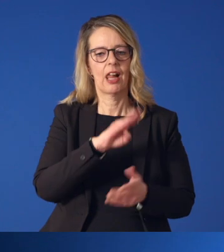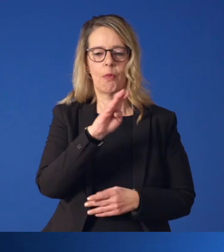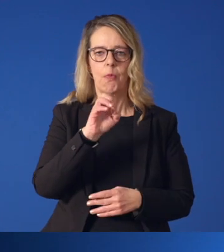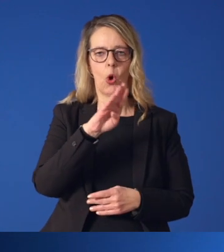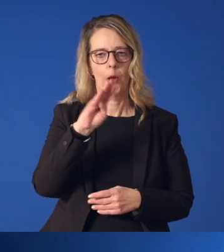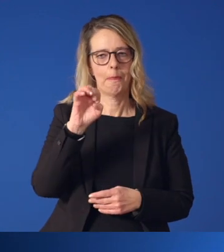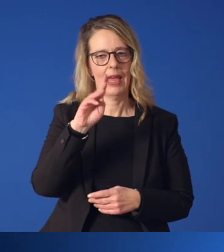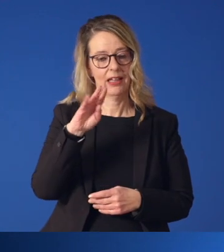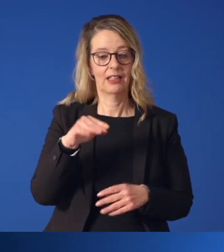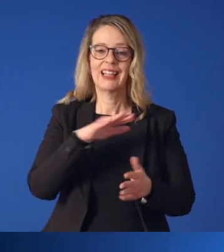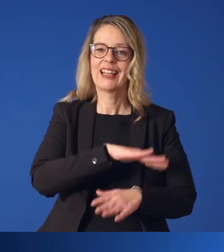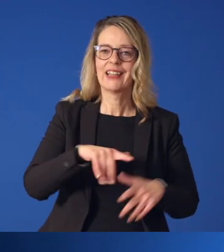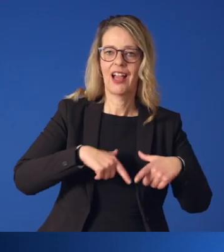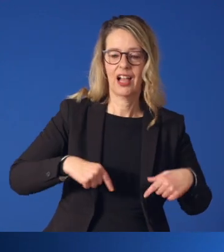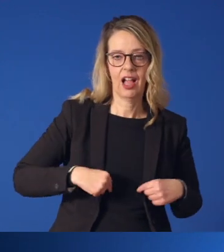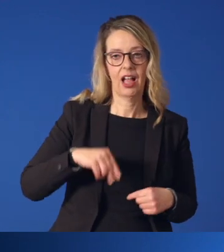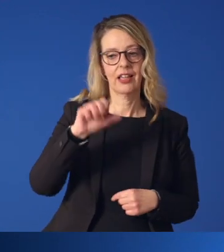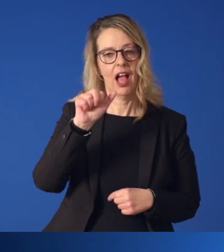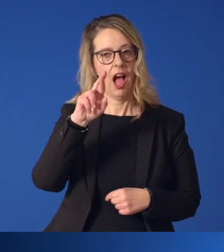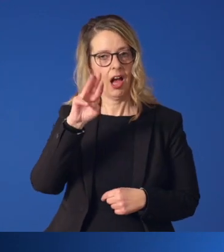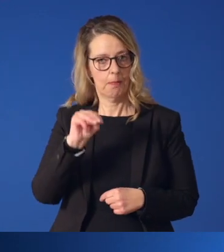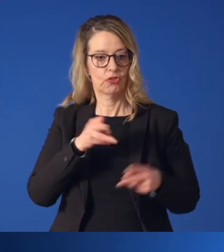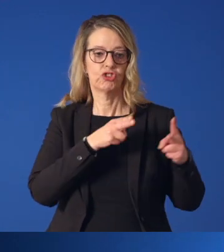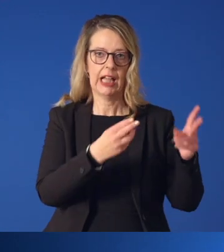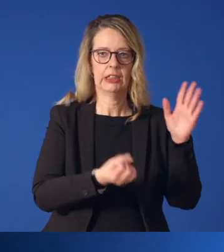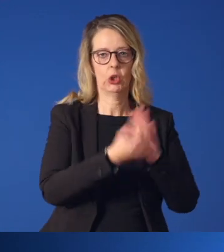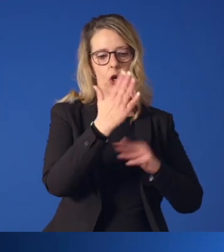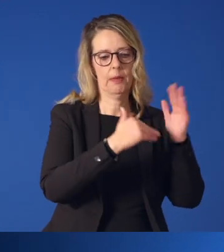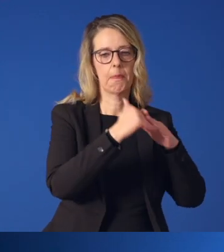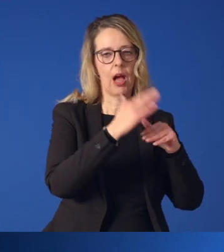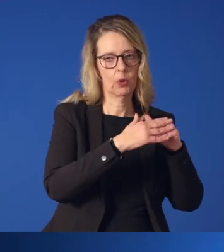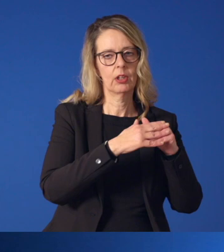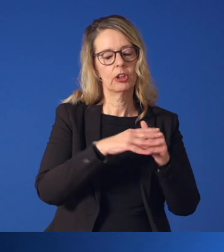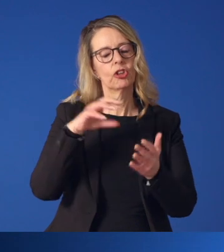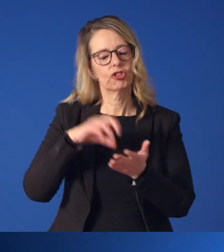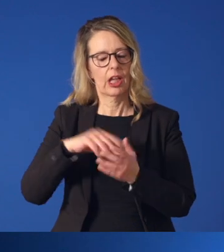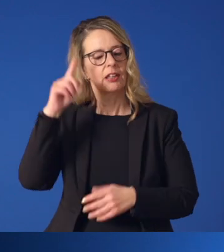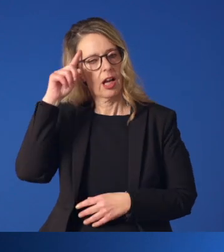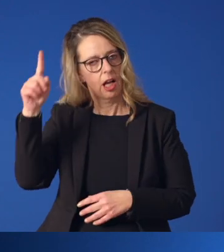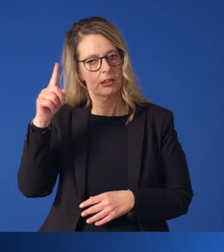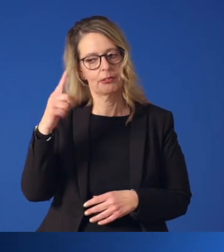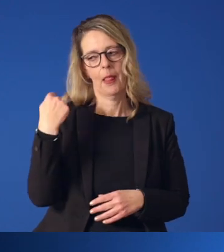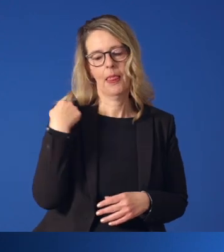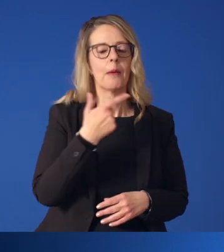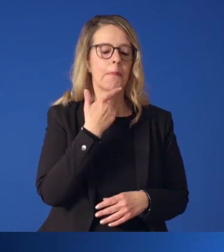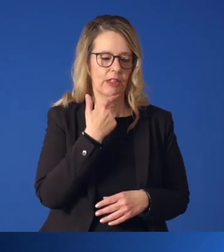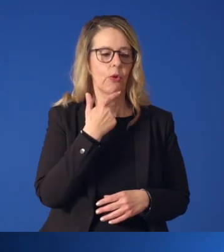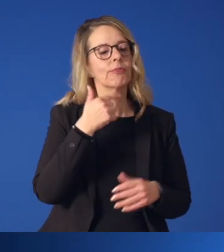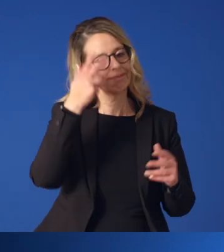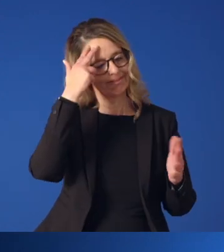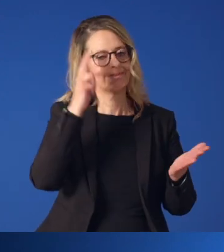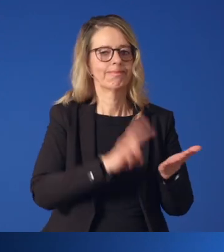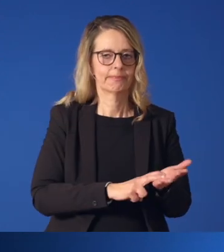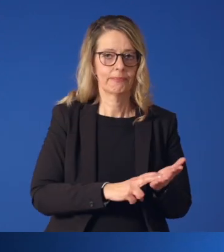Kita in der Armstraße wird neu gebaut. Auch hierfür hat der Rat der Stadt Essen am Mittwoch grünes Licht gegeben.